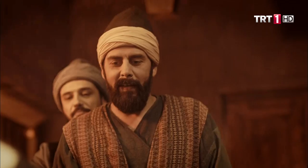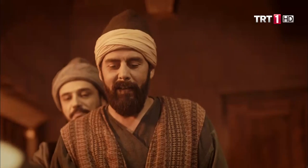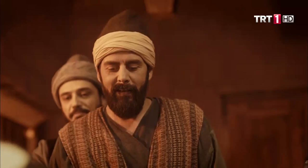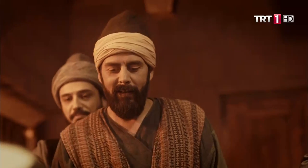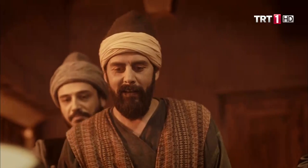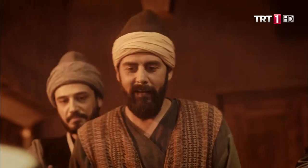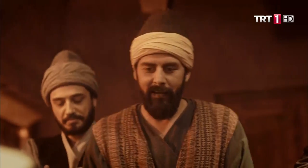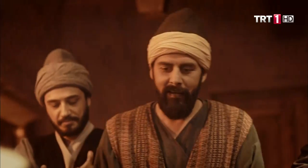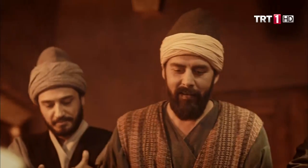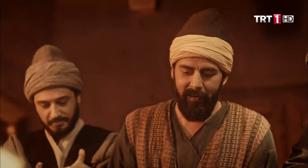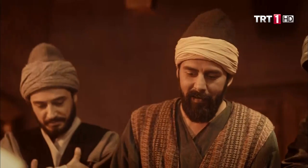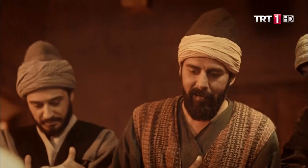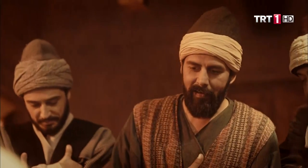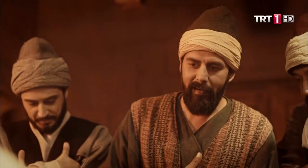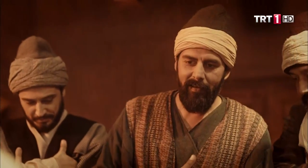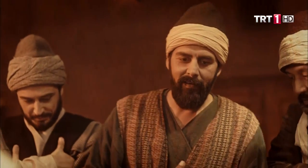bakıyor.